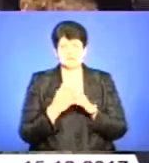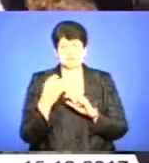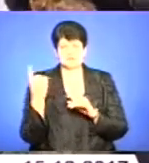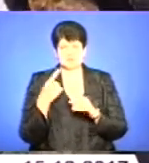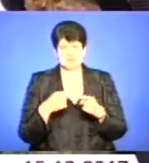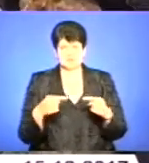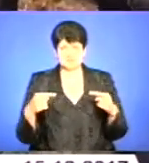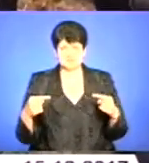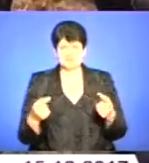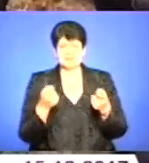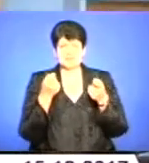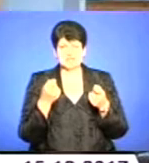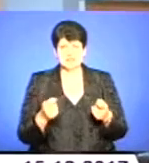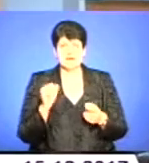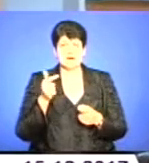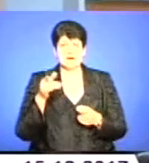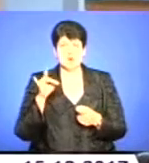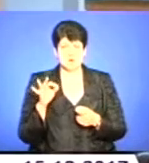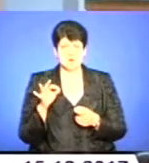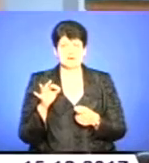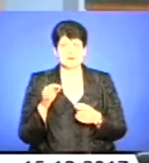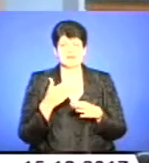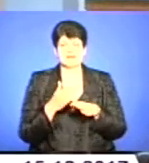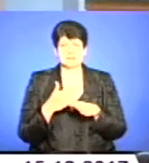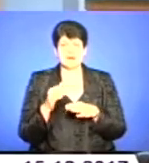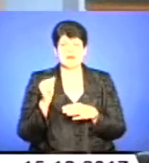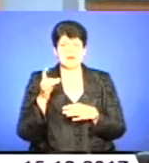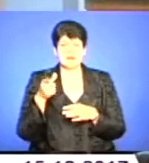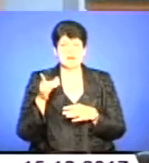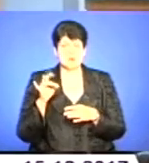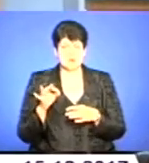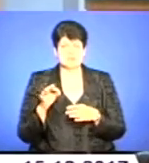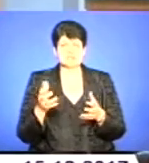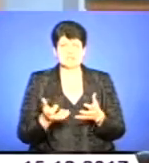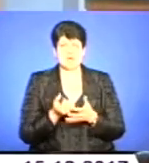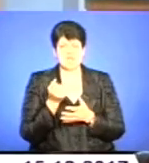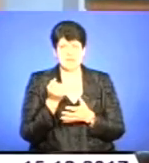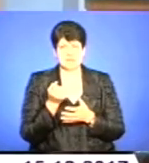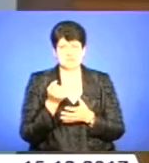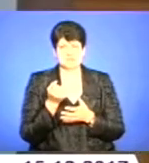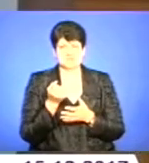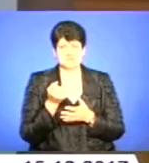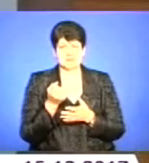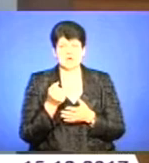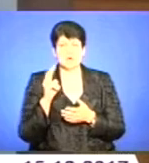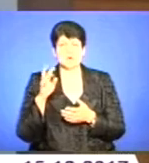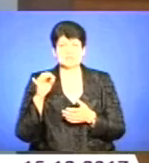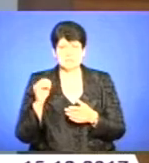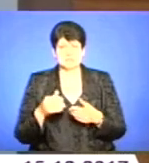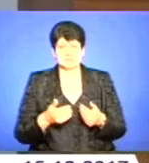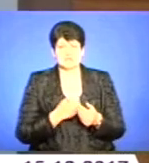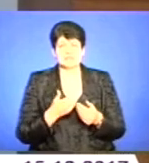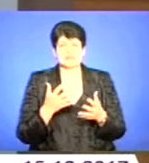продукції, здешевлення агрокредитів і агрострахування та підтримку фермерів-початківців. Концепція стимулюватиме